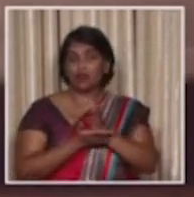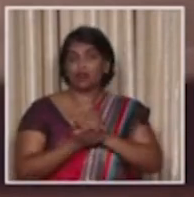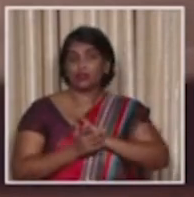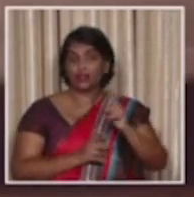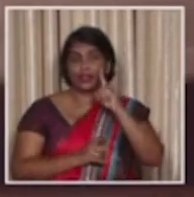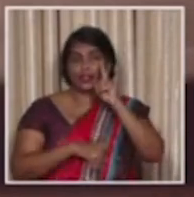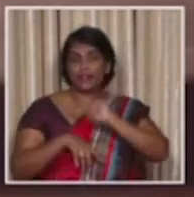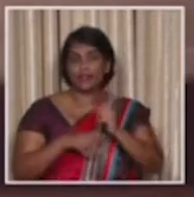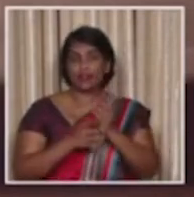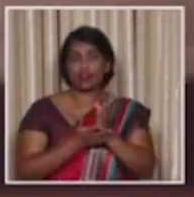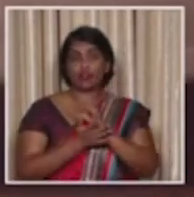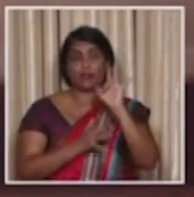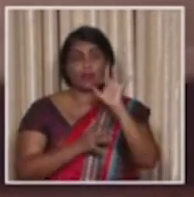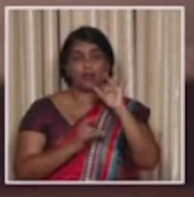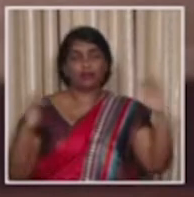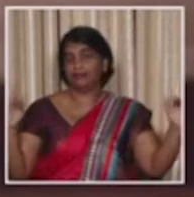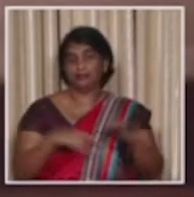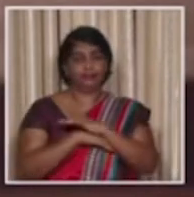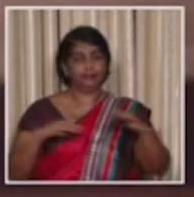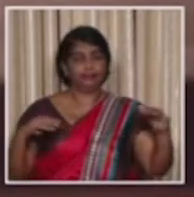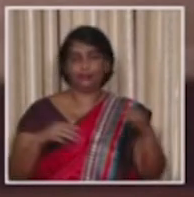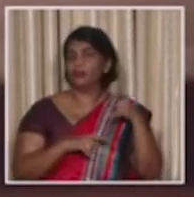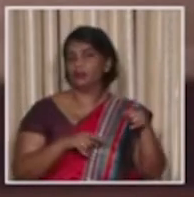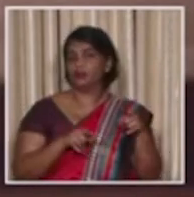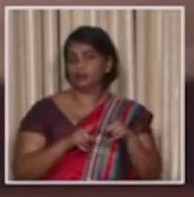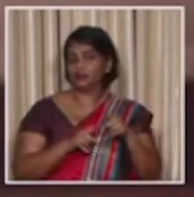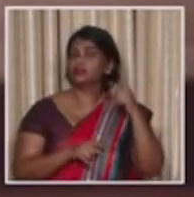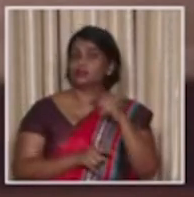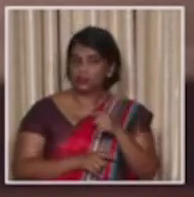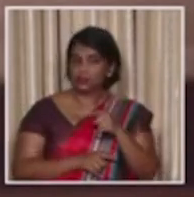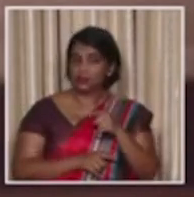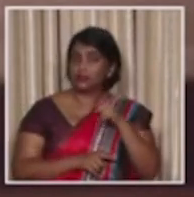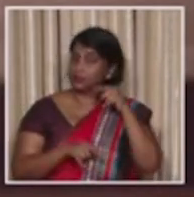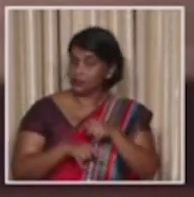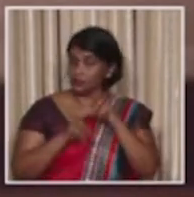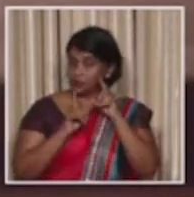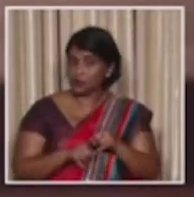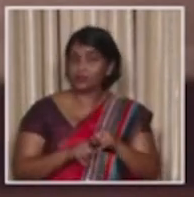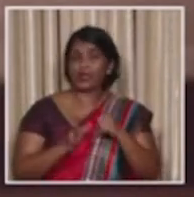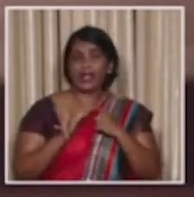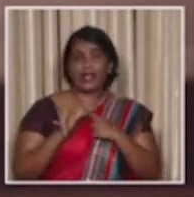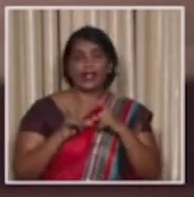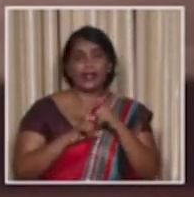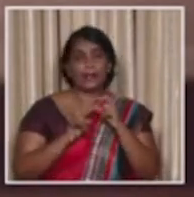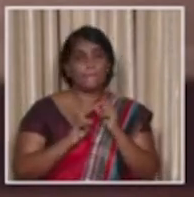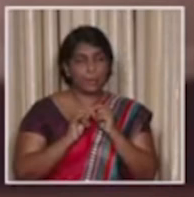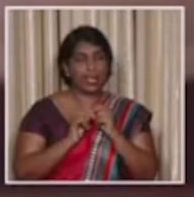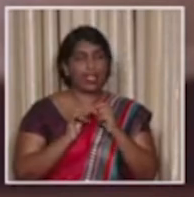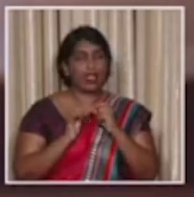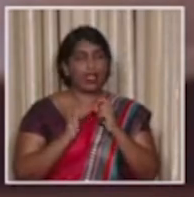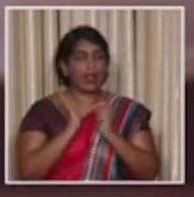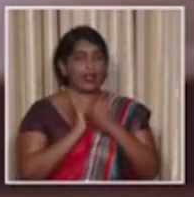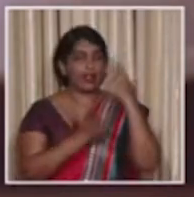මාර්ගවල එක විනාඩියට වාහන 15-16 යන. ඒ මේ තත්ත්වය තුළ ඔබතුමාලා දැන් මේ ADB ලෝන් එක දැන් නතර වෙලා තියෙන ADB